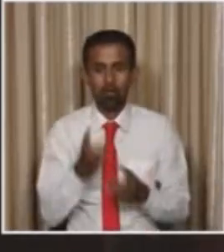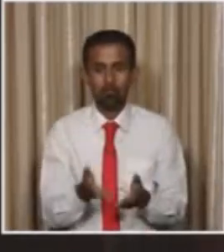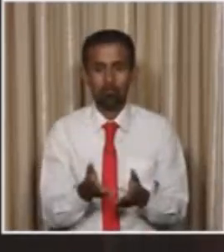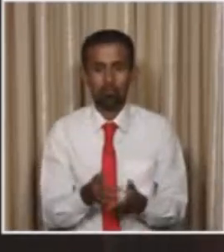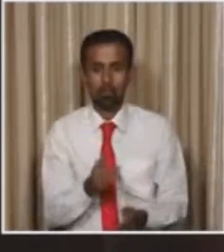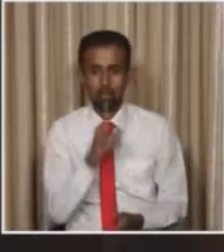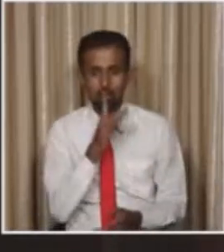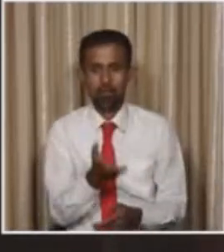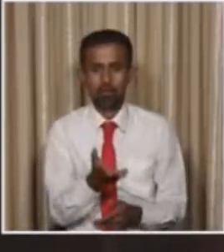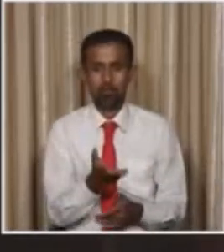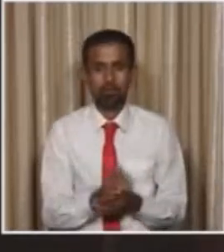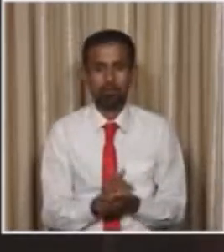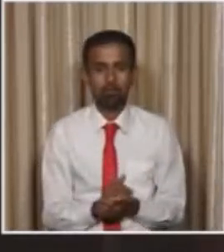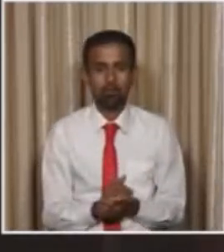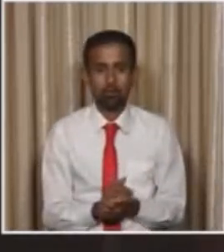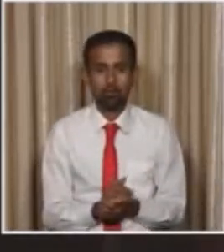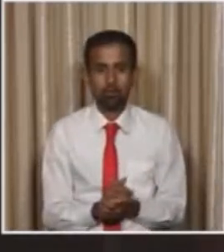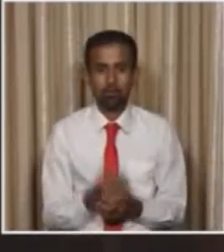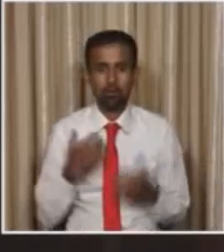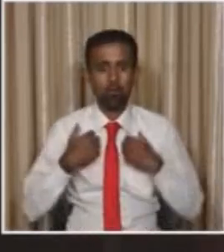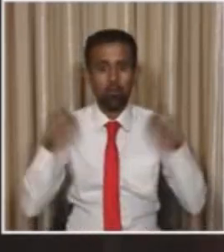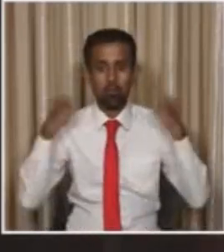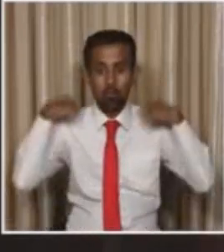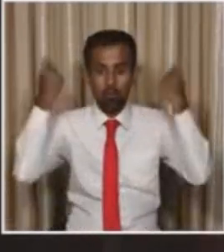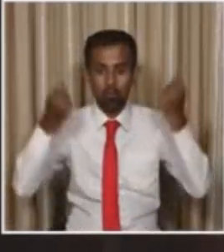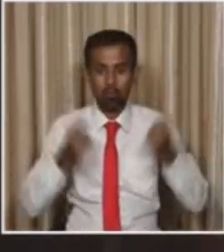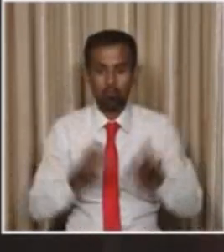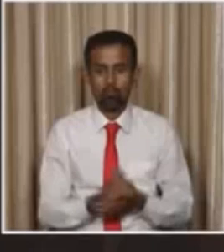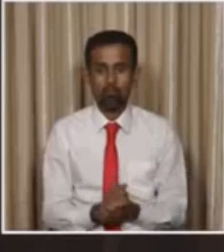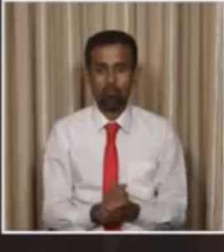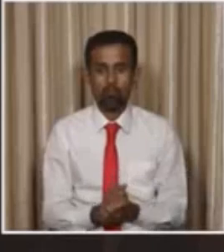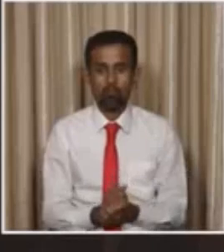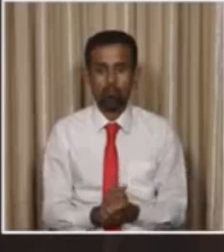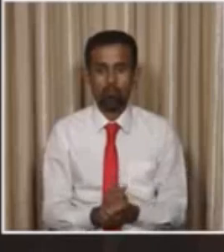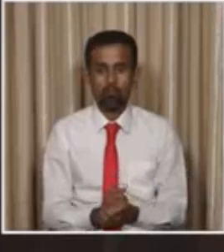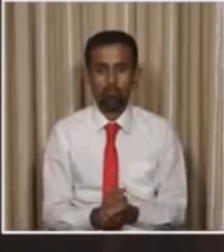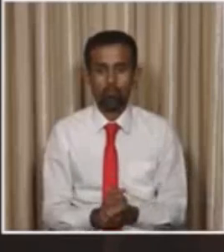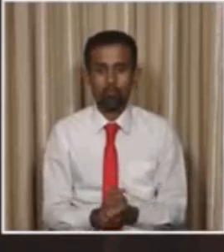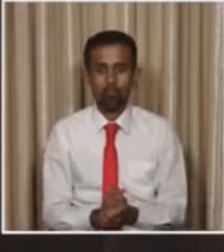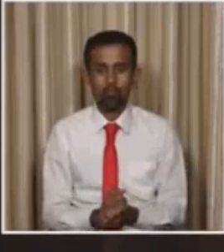ලැජ්ජ නැතුව රෝහණ ගලවන ඔය කෝට් එක ඔළුවේ රෝහණ බලන්න තුමා ඔළුවේ